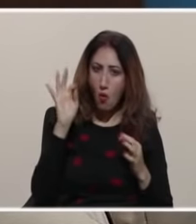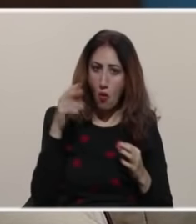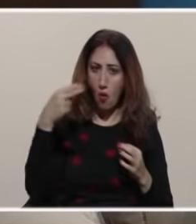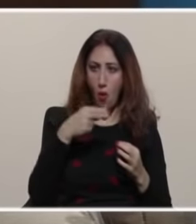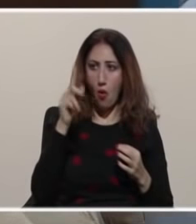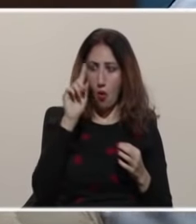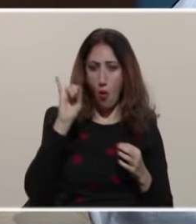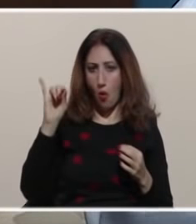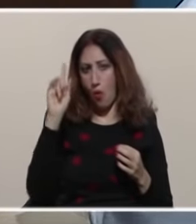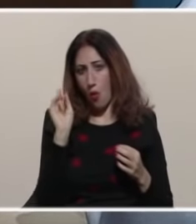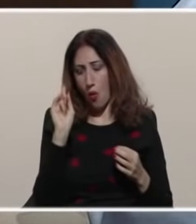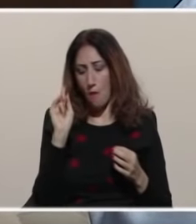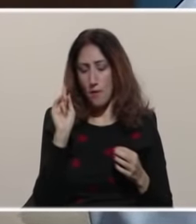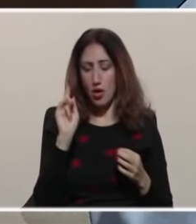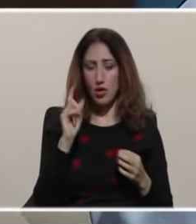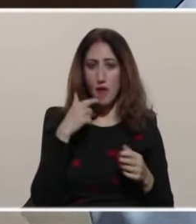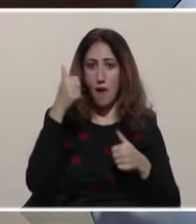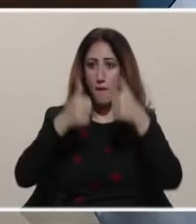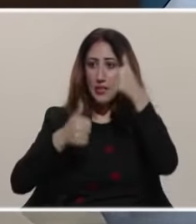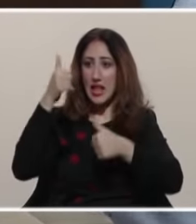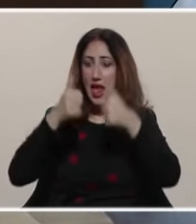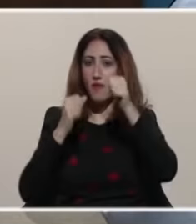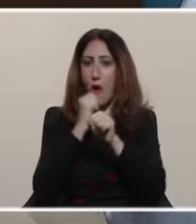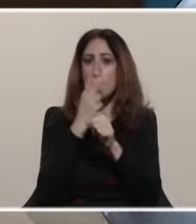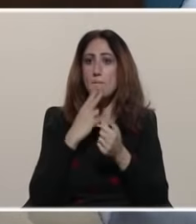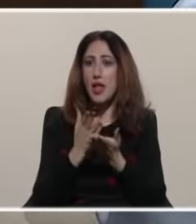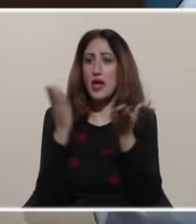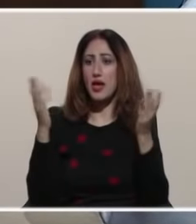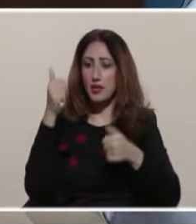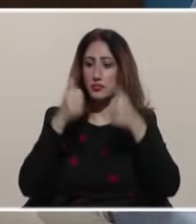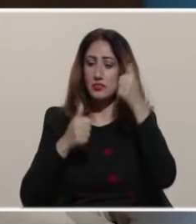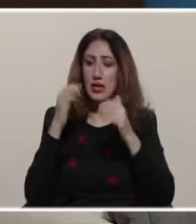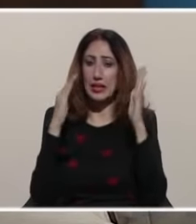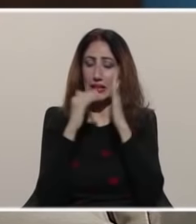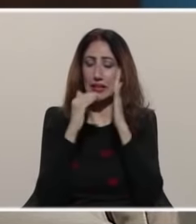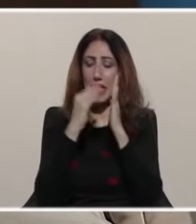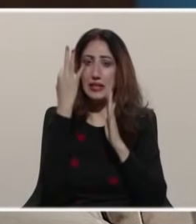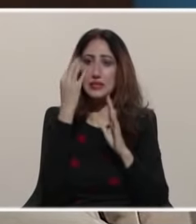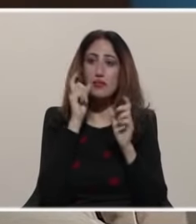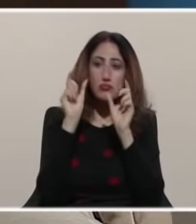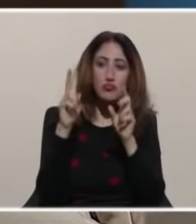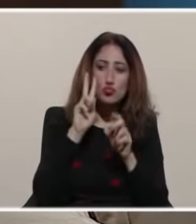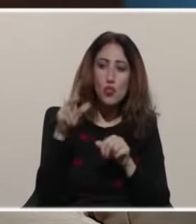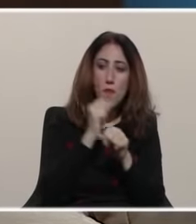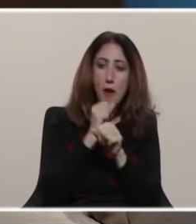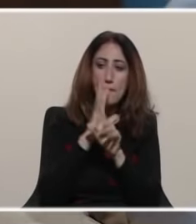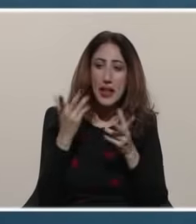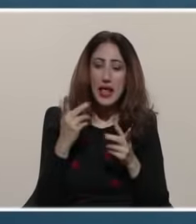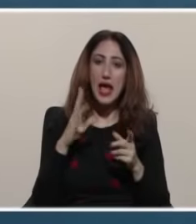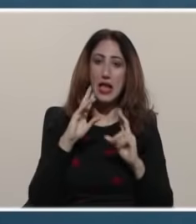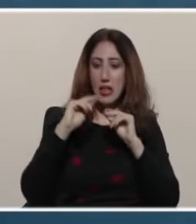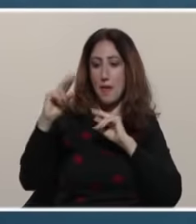عمر، شوف كمان بيتنافسوا ازاي في الخيرات. قعد معاه ثلاث ايام يراقبه بيعمل ايه عشان يعمل